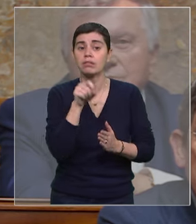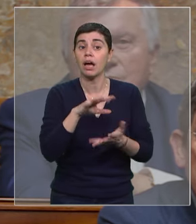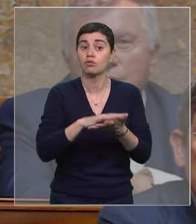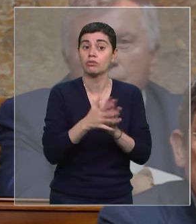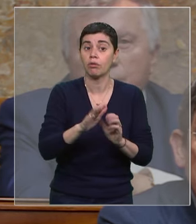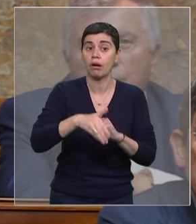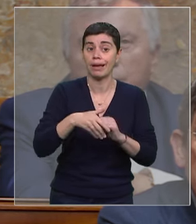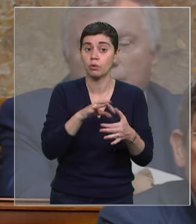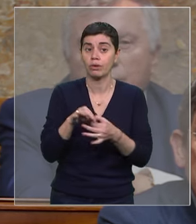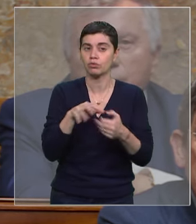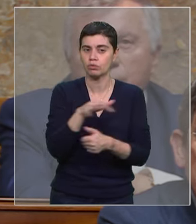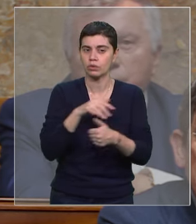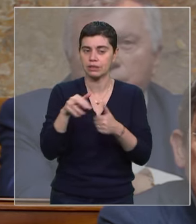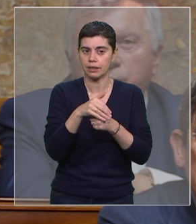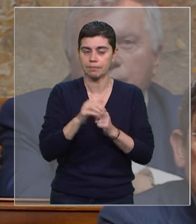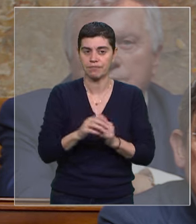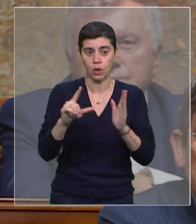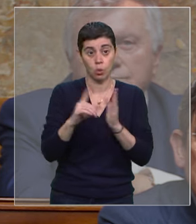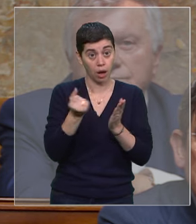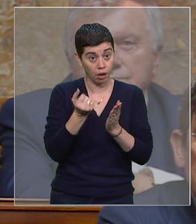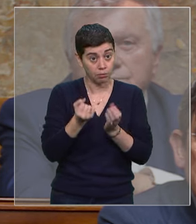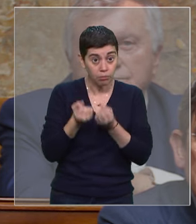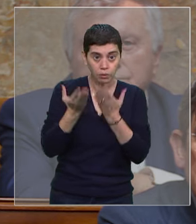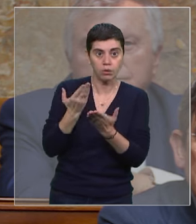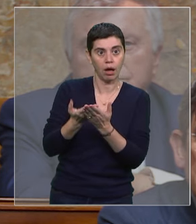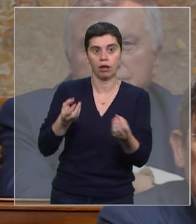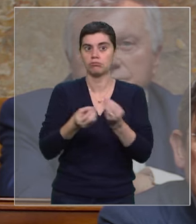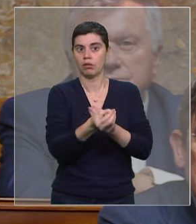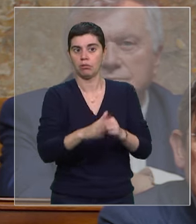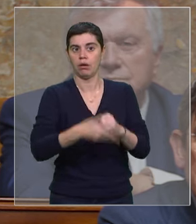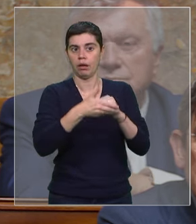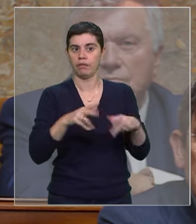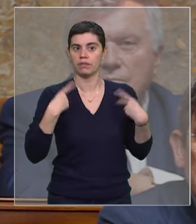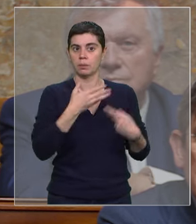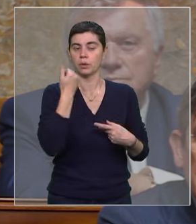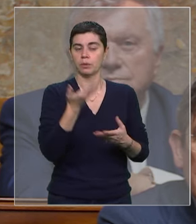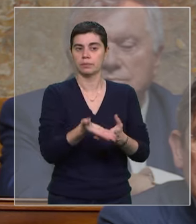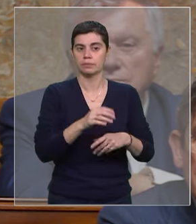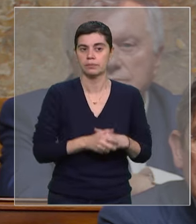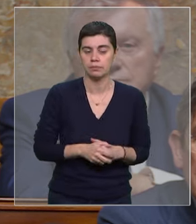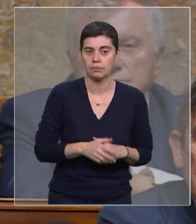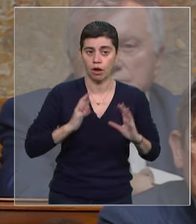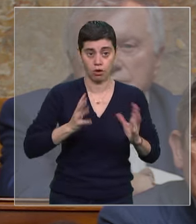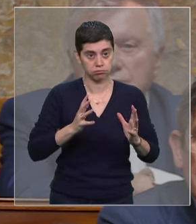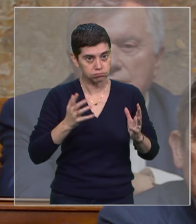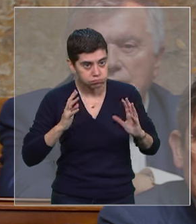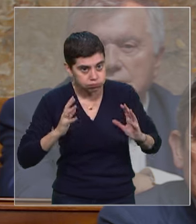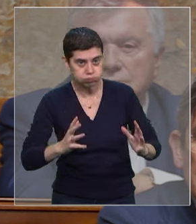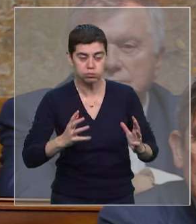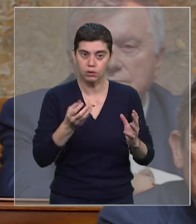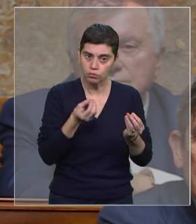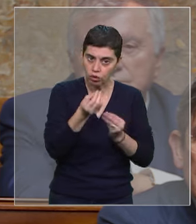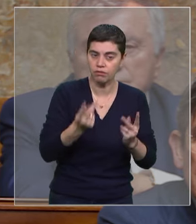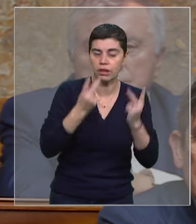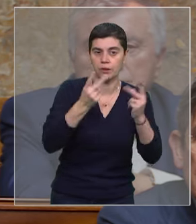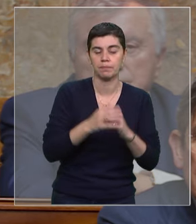sociale. Cette proposition de loi simplifiera la vie de ces structures et revalorisera l'engagement bénévole. Celle-ci a été